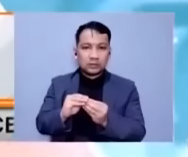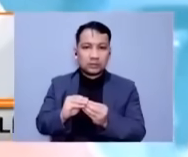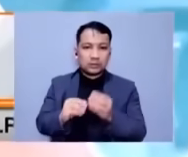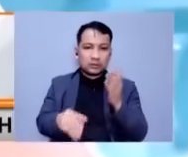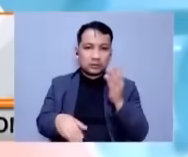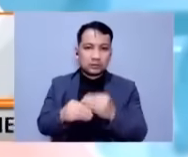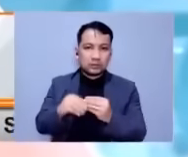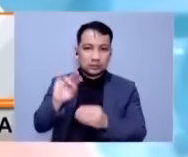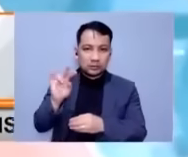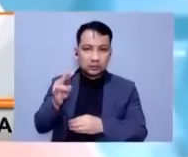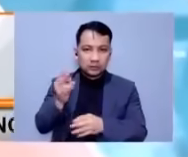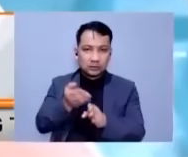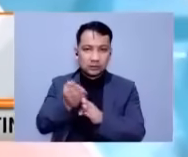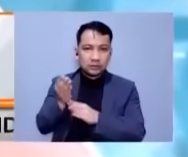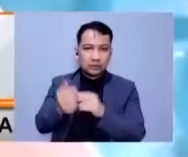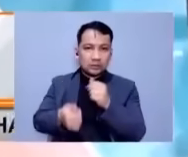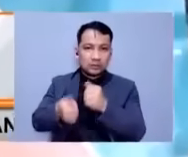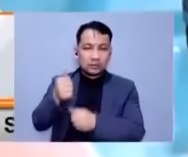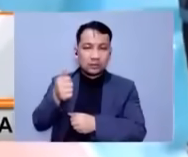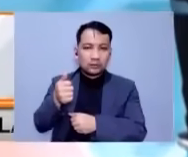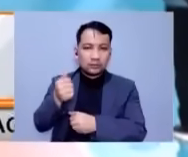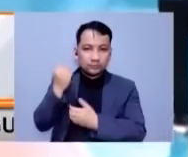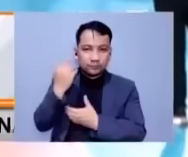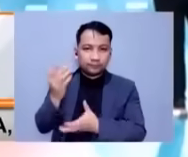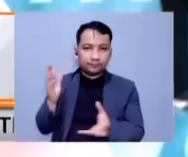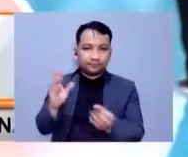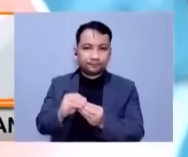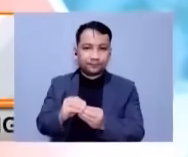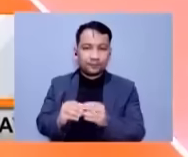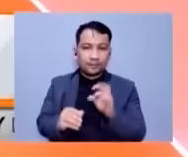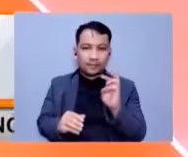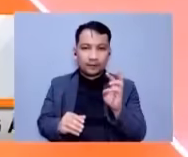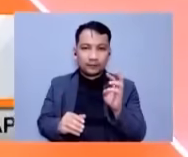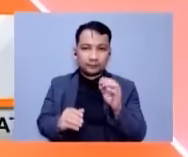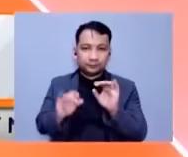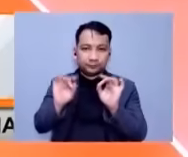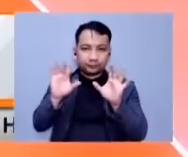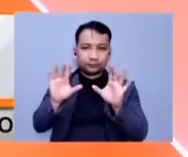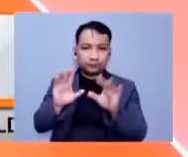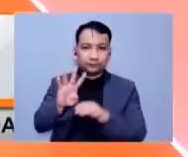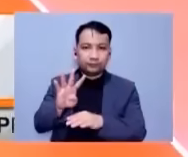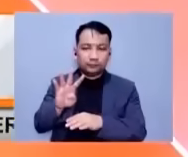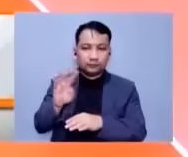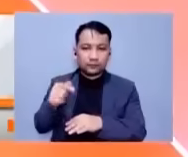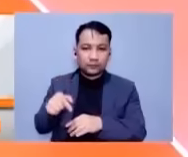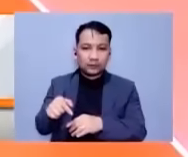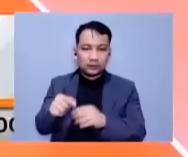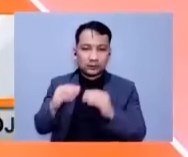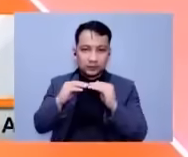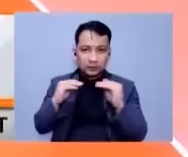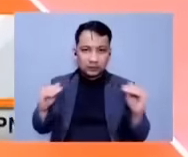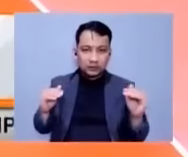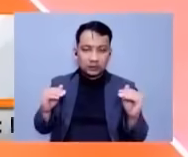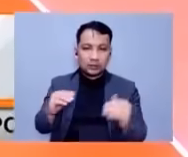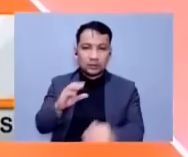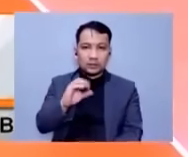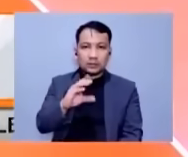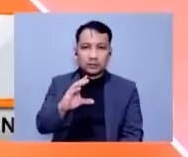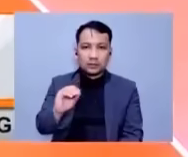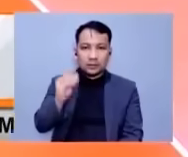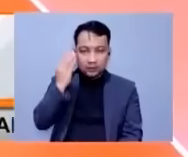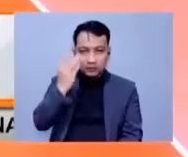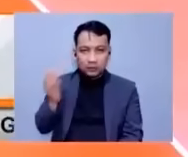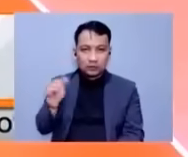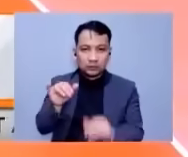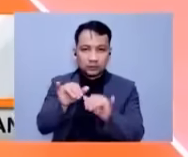pang-pitong sunod na panalo. Nagtala ang setter ng 16 excellent sets at 4 points at tight na sila ngayon ng Choco Mucho Flying Titans na parehong